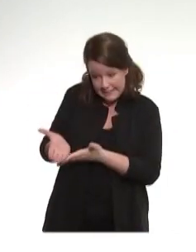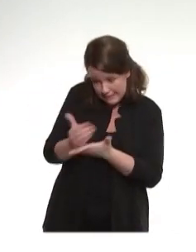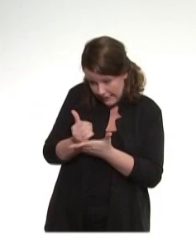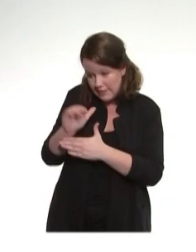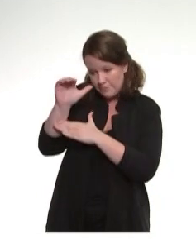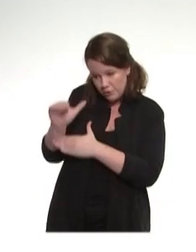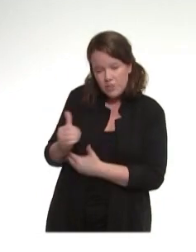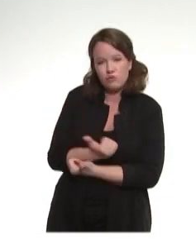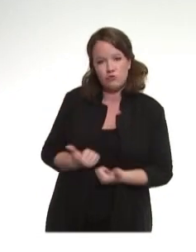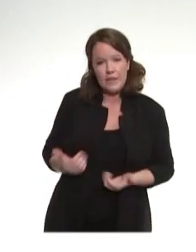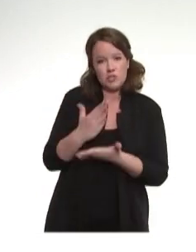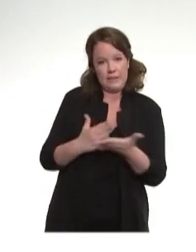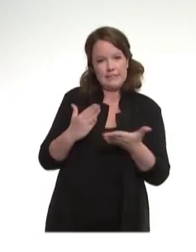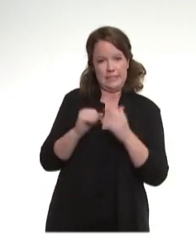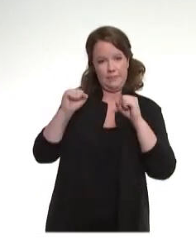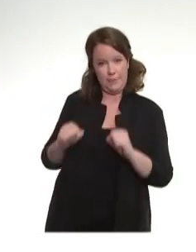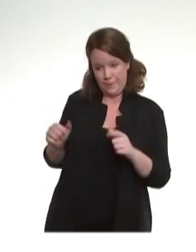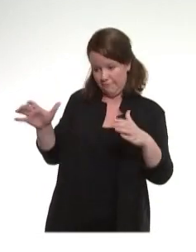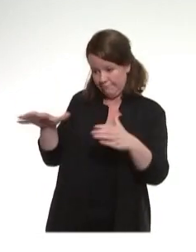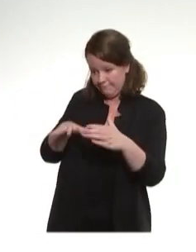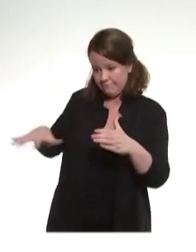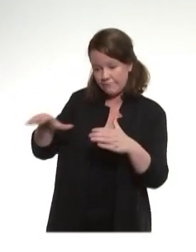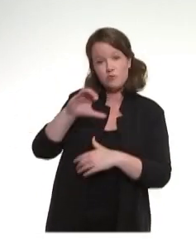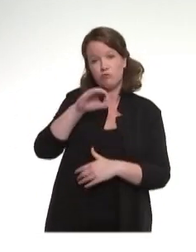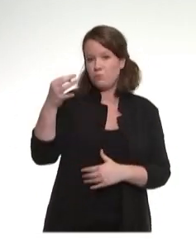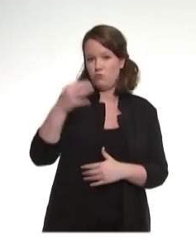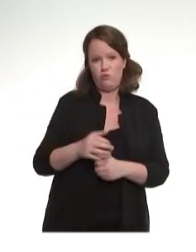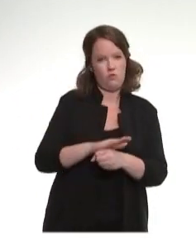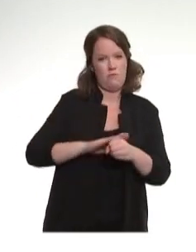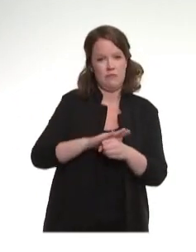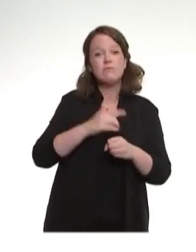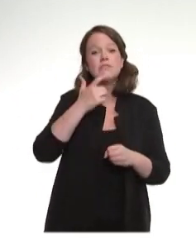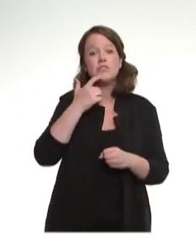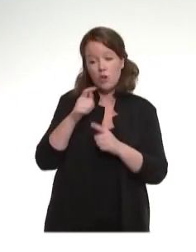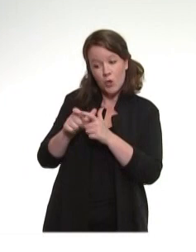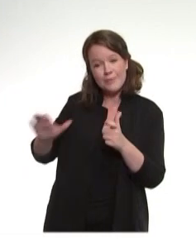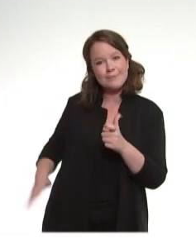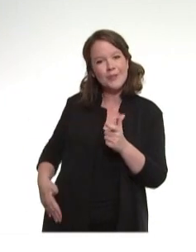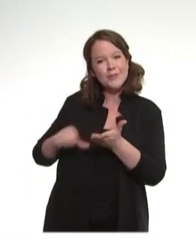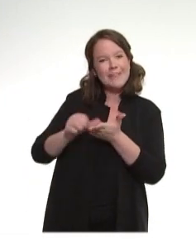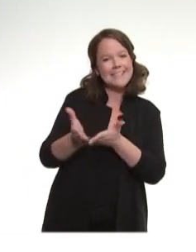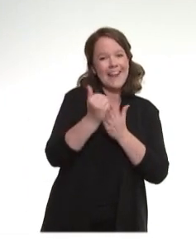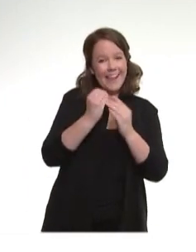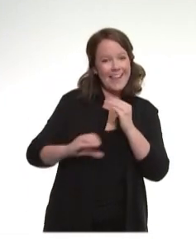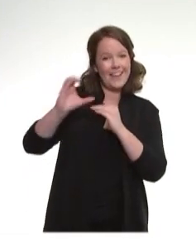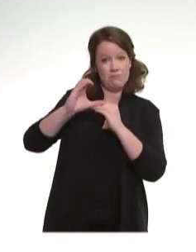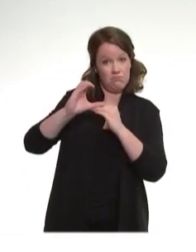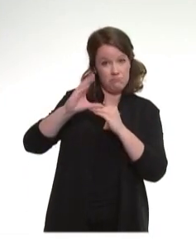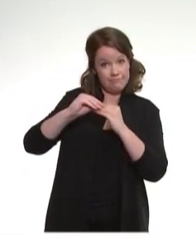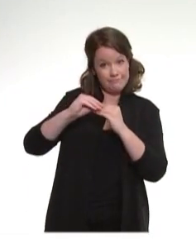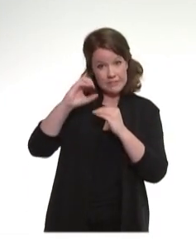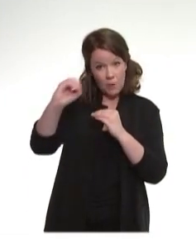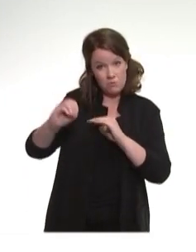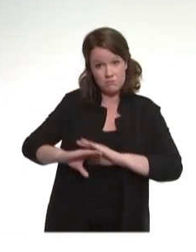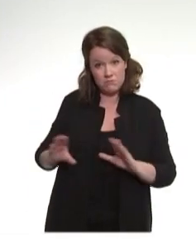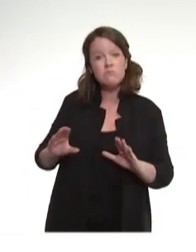100% avec zéro reste à charge pour l'entreprise jusqu'à la fin de l'année 2020 cela permettra